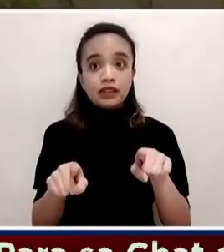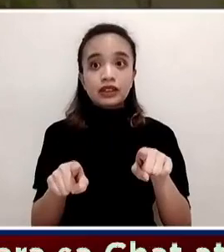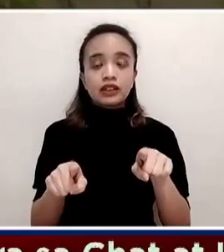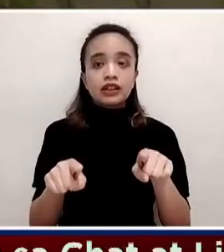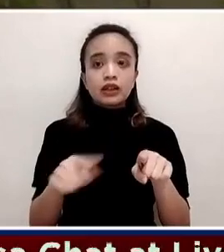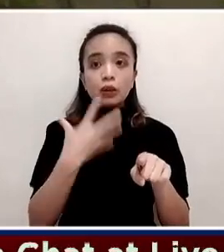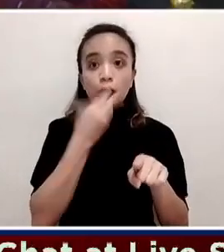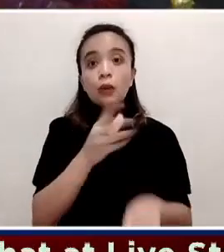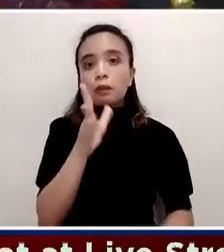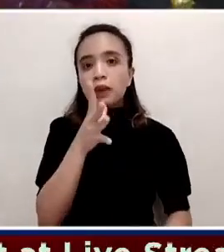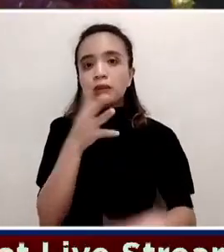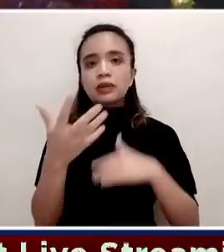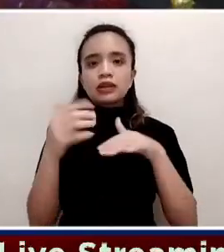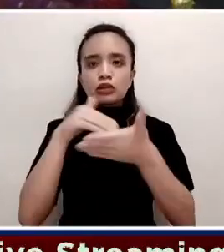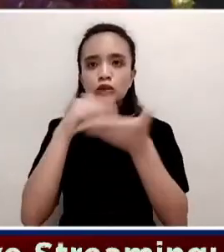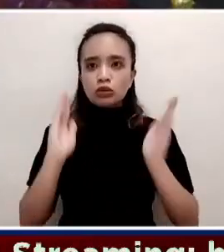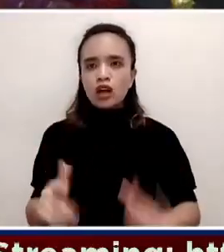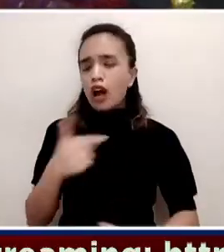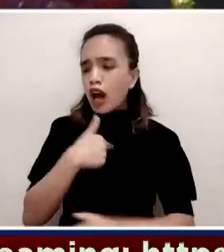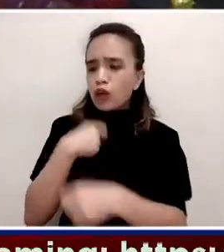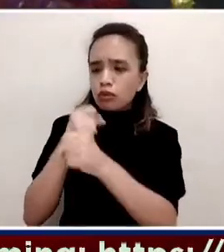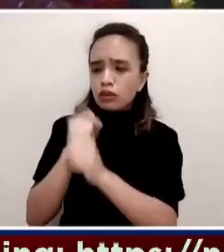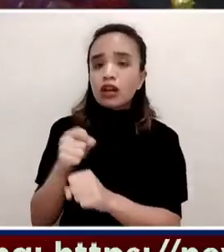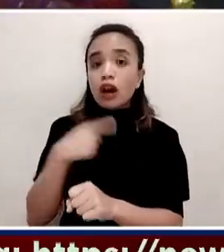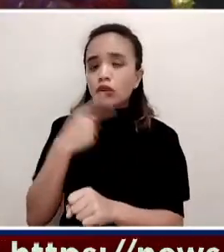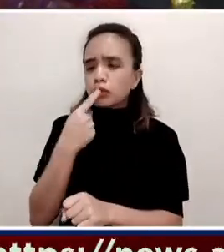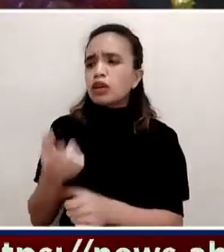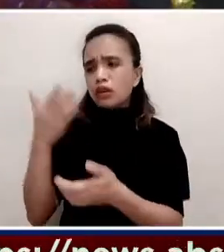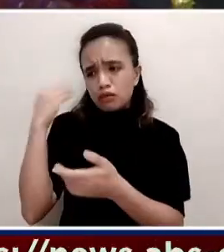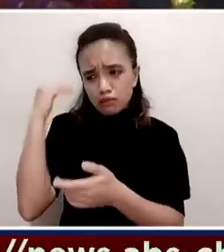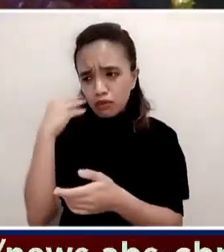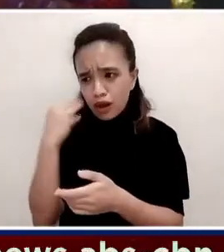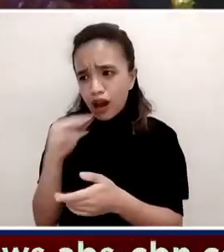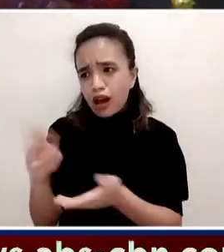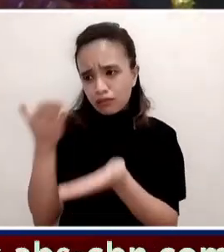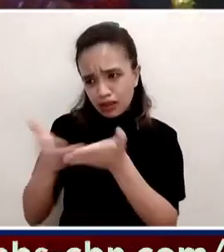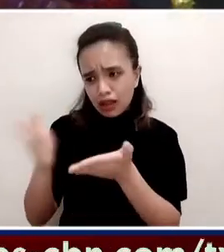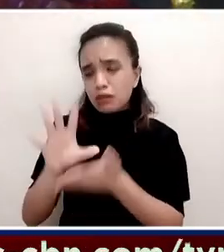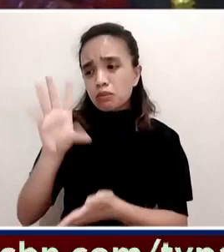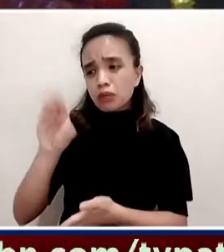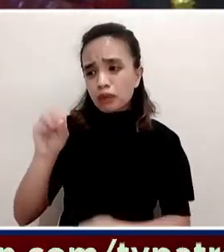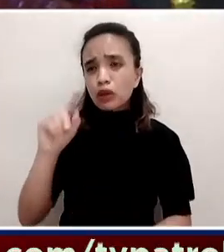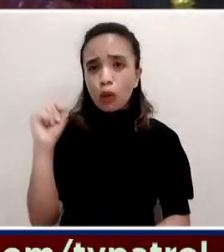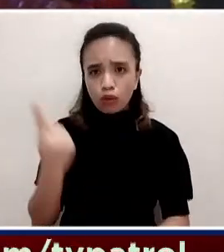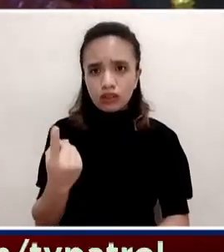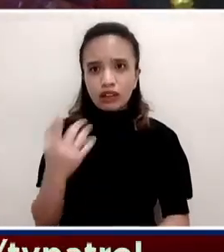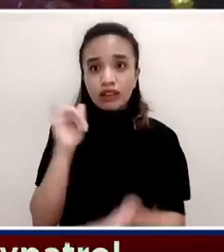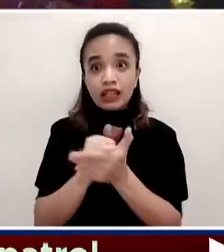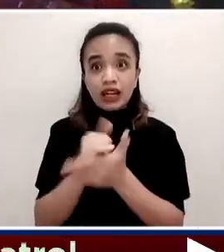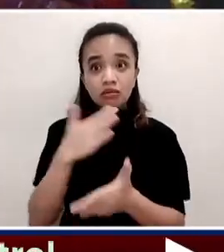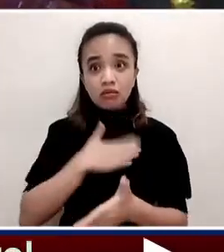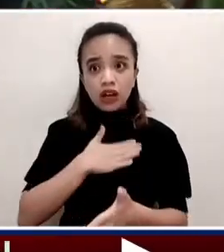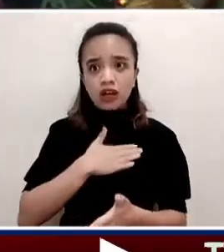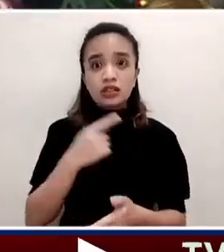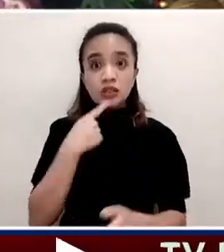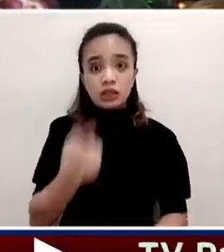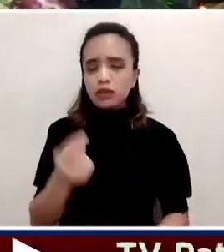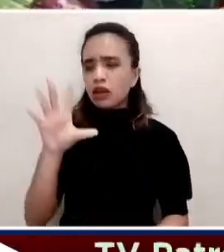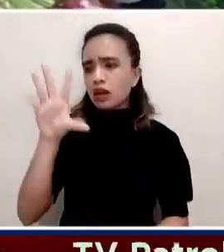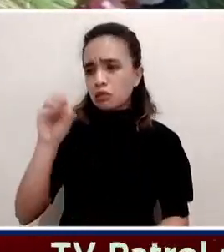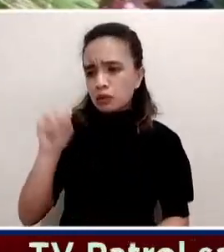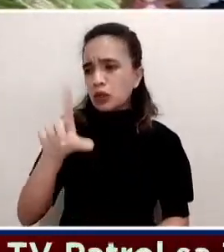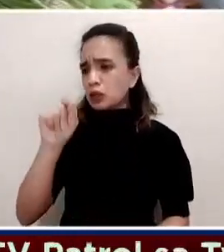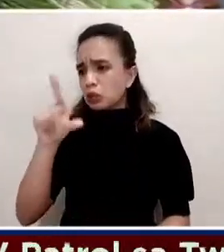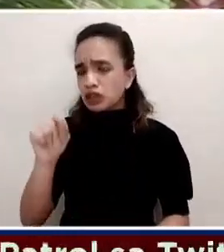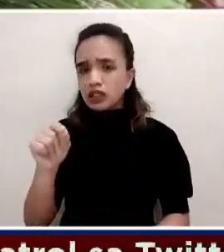estudyante. Ginagawa ko, ma'am, bili nga kayo ito. Ako gumawa nito, 50 pesos lang. Ganun lang ang worth nun eh. 50 pesos lang, 20 pesos. Kasi